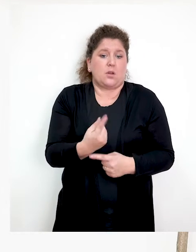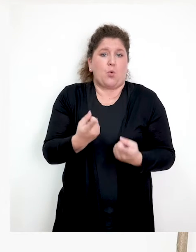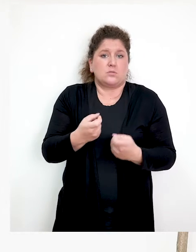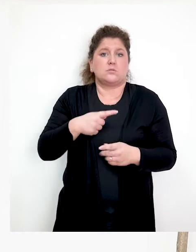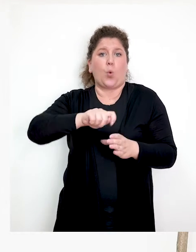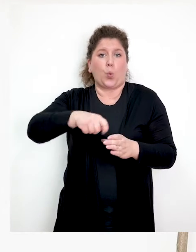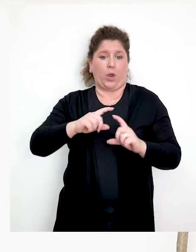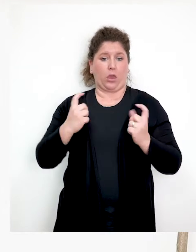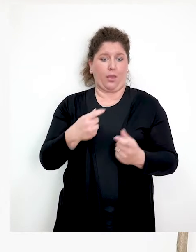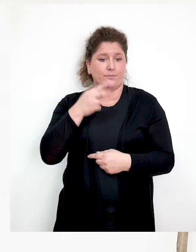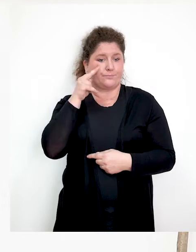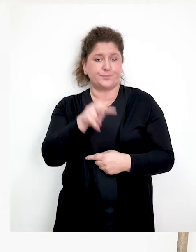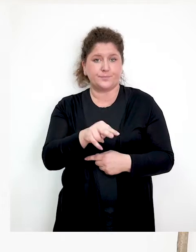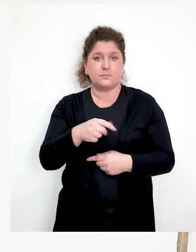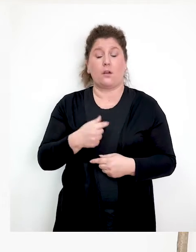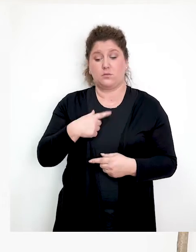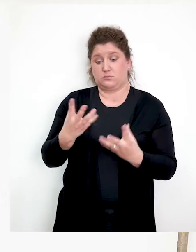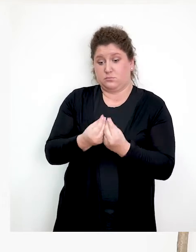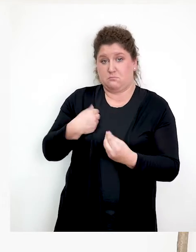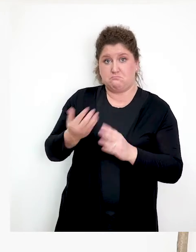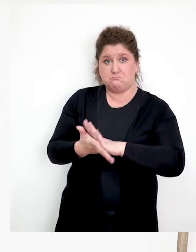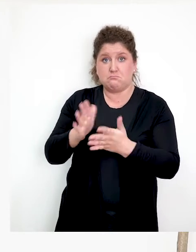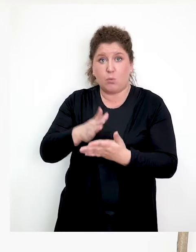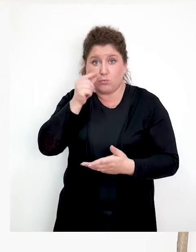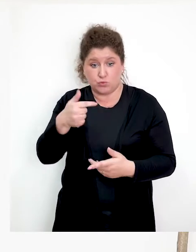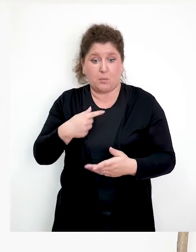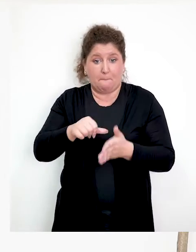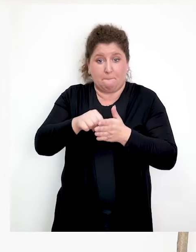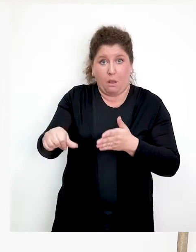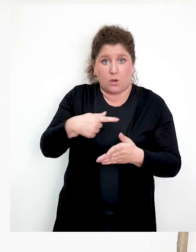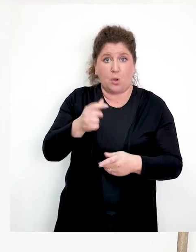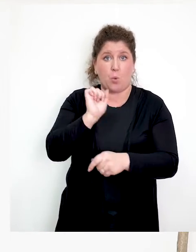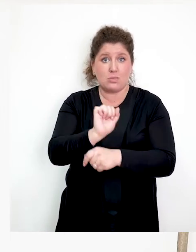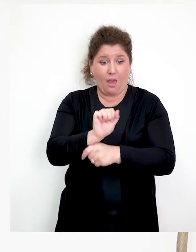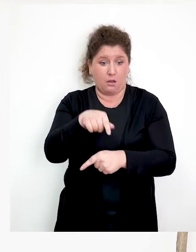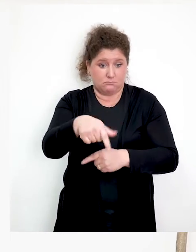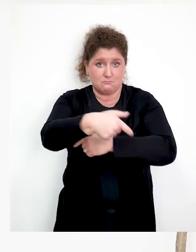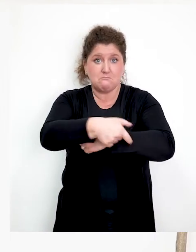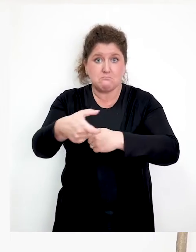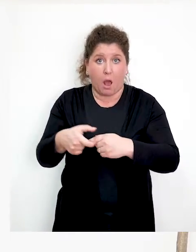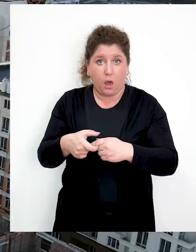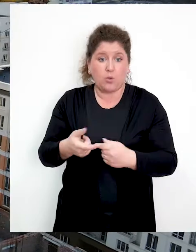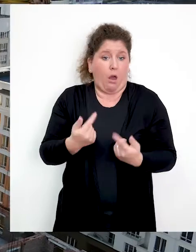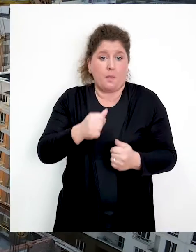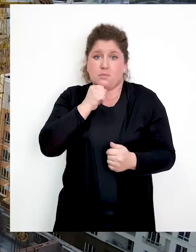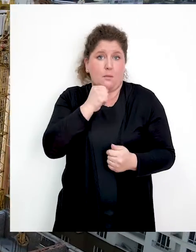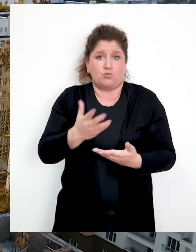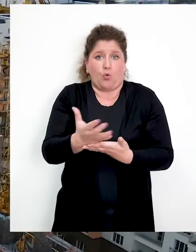kuhinje. Znači, ja i moj suprug za taj balkon isto plaćamo najamninu, ja na njega ne mogu izaći.